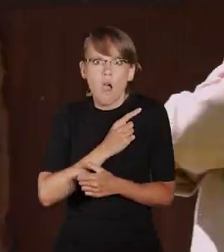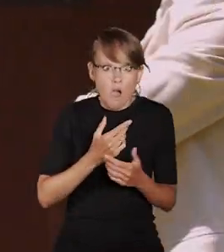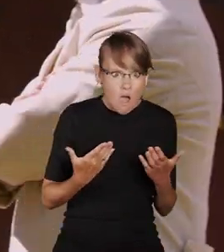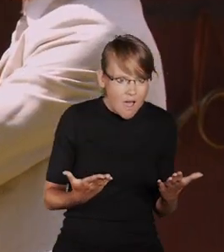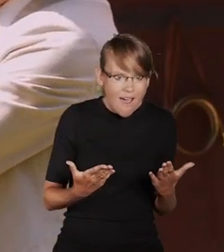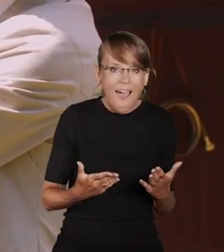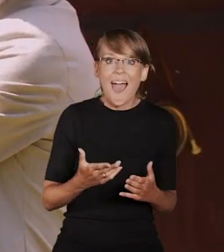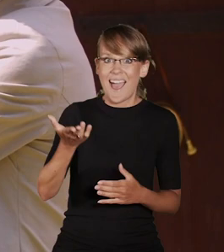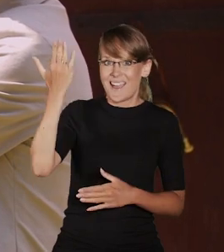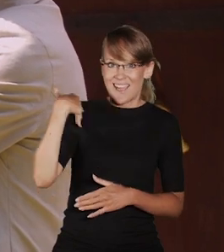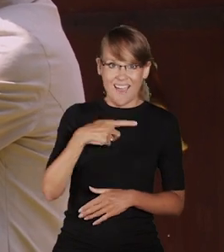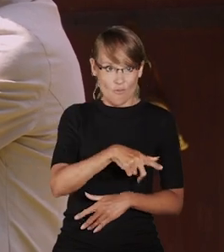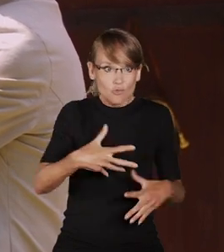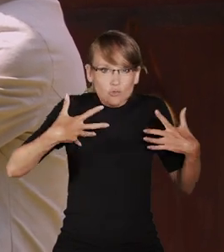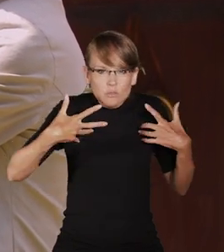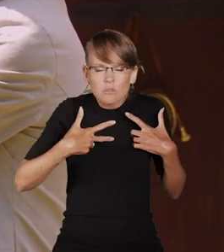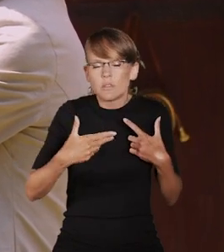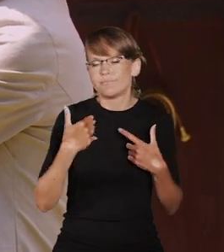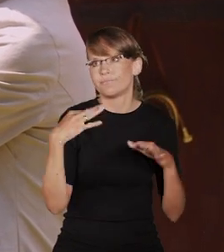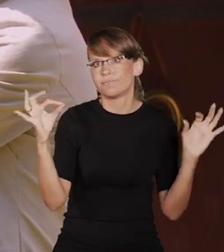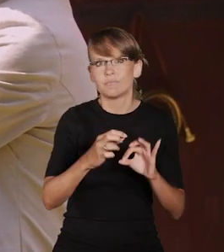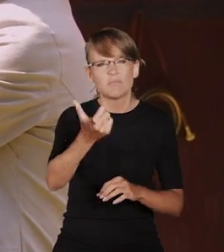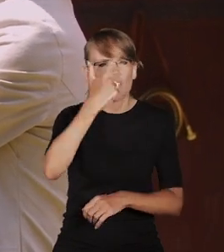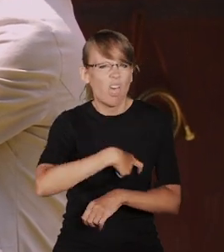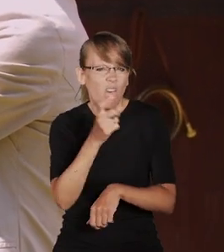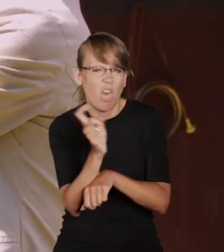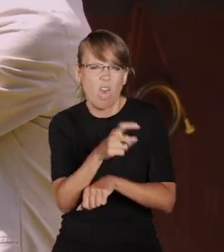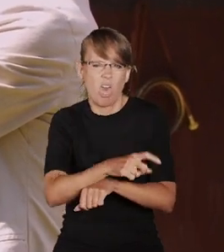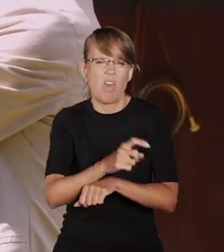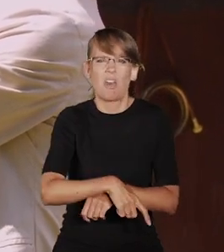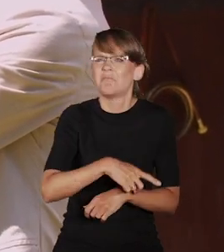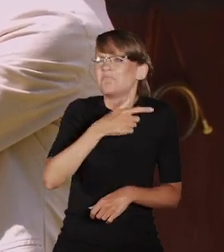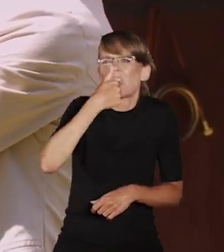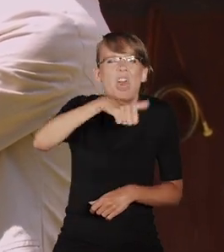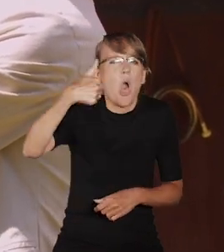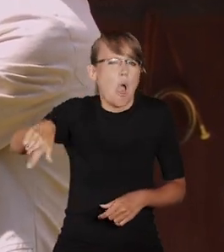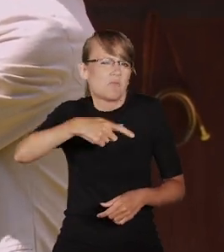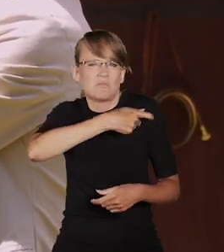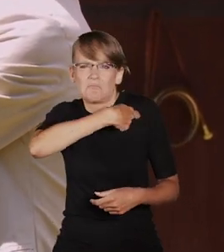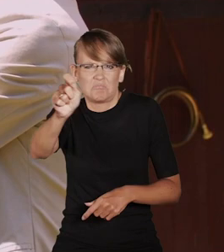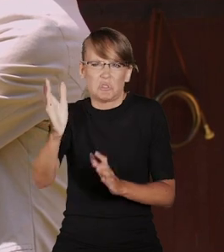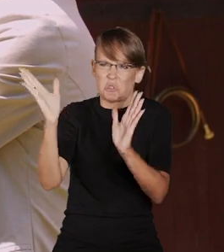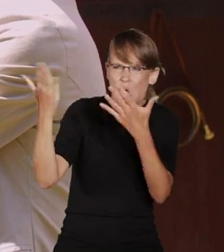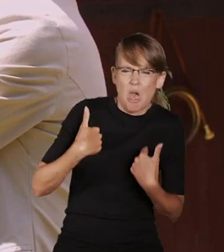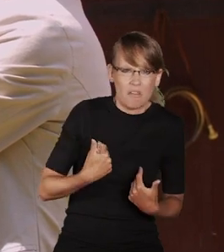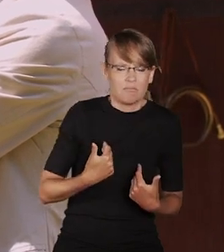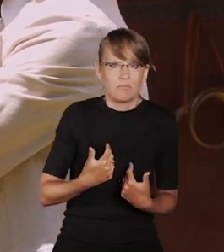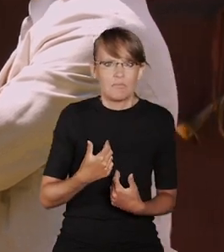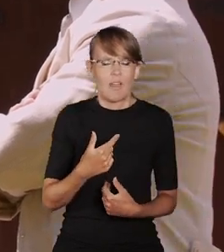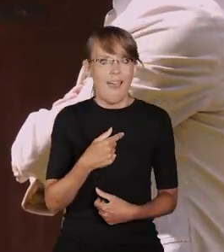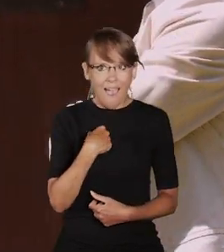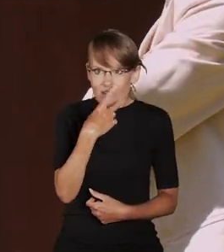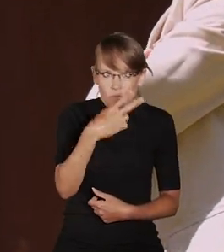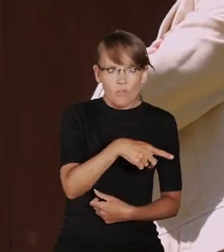jego śmierci znalazłam w jego biurku szufladę pełną listów miłosnych, a za życia, o, strach